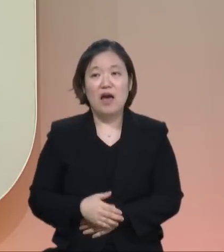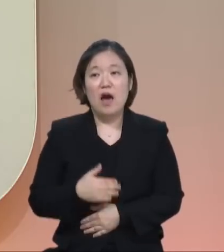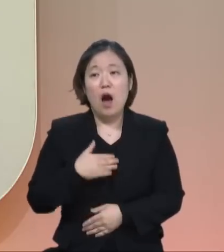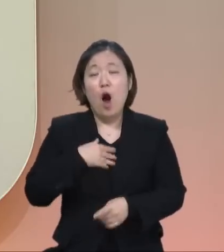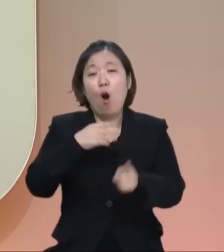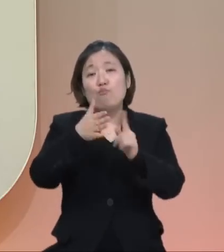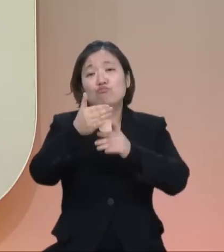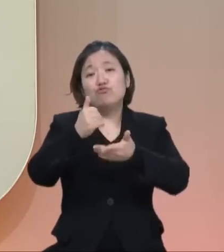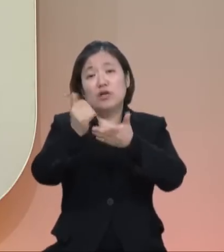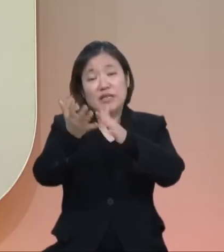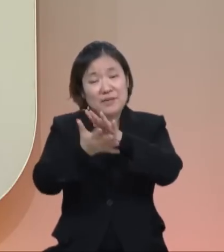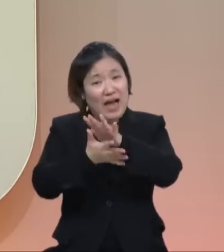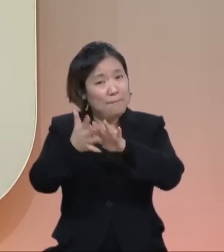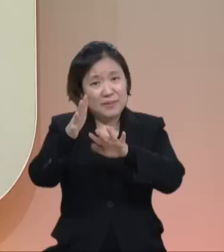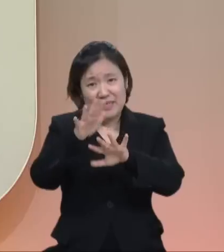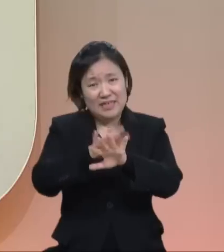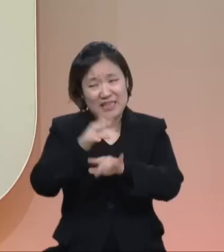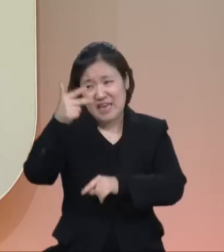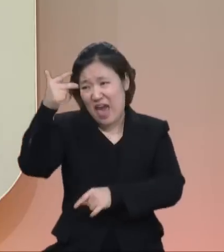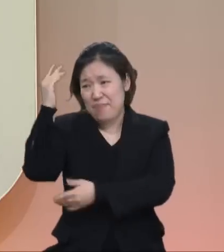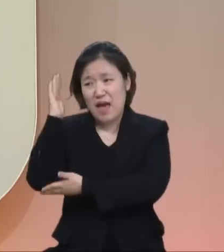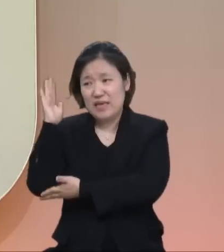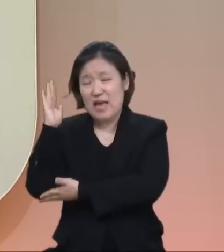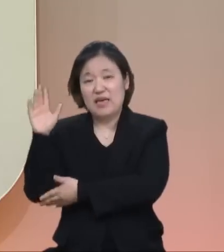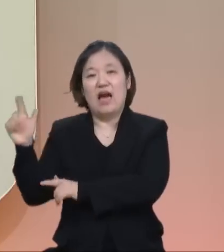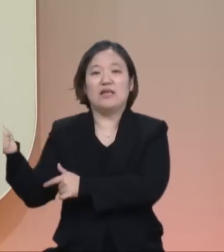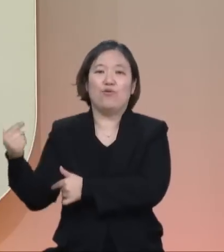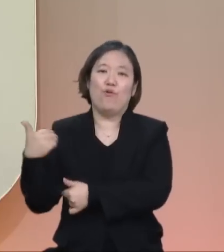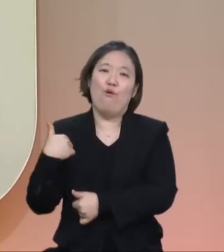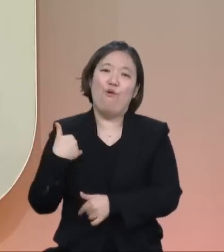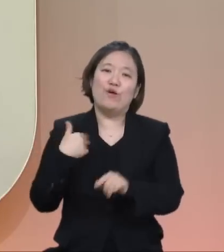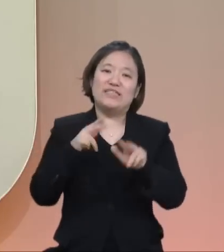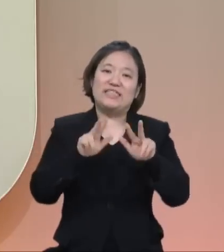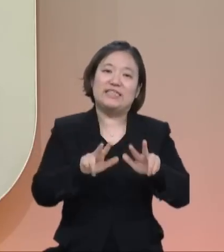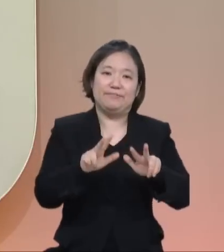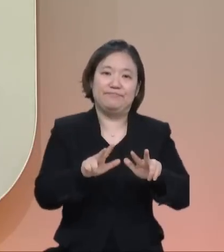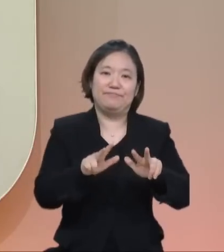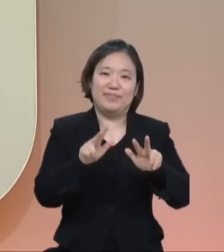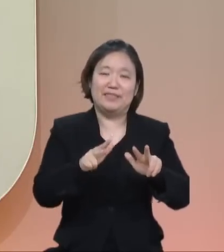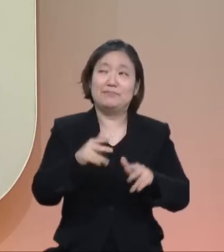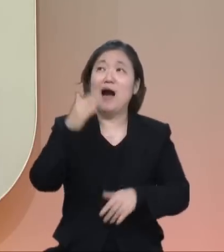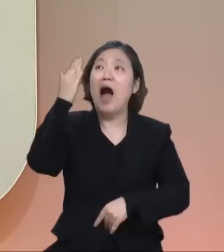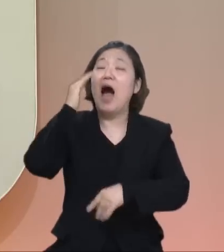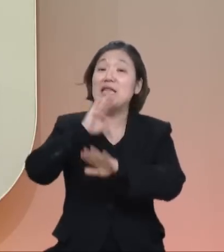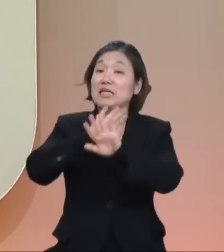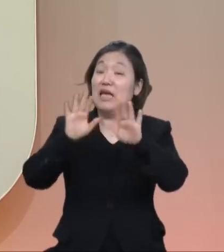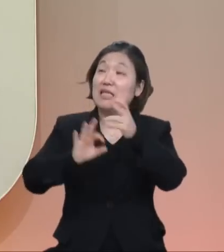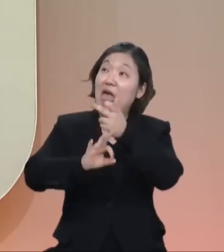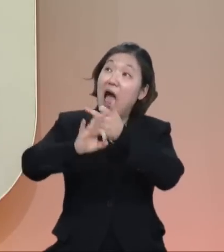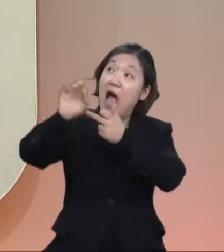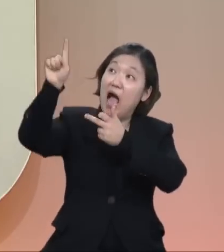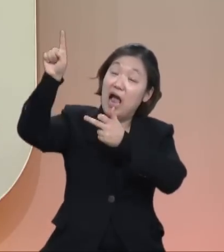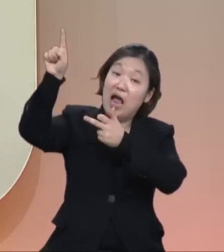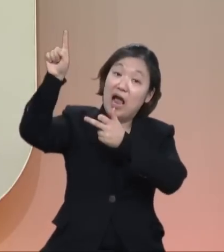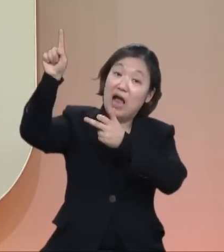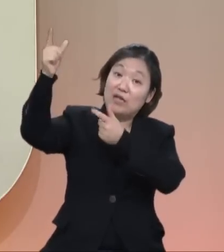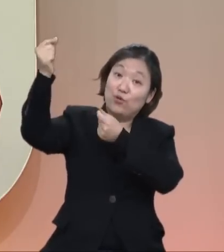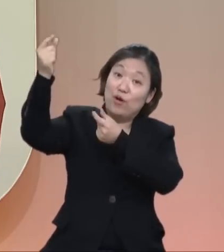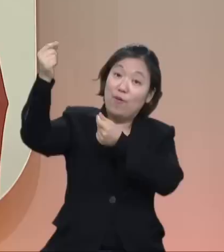가피는 현재이 순간에도 저 하늘의 태양과 같이